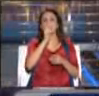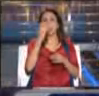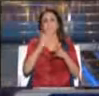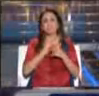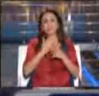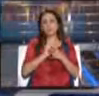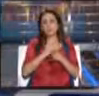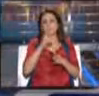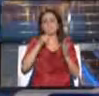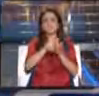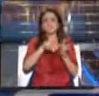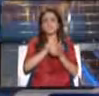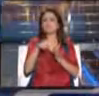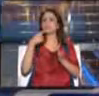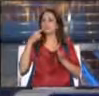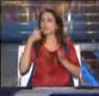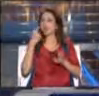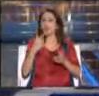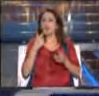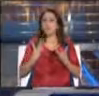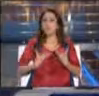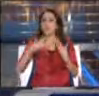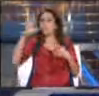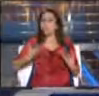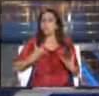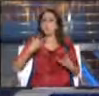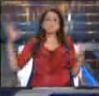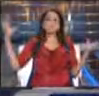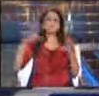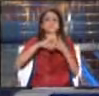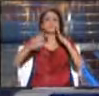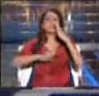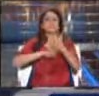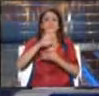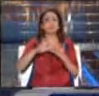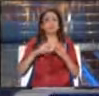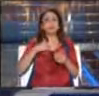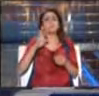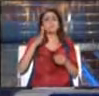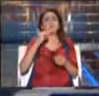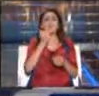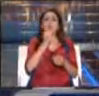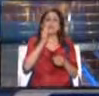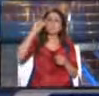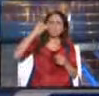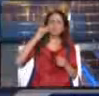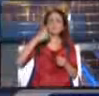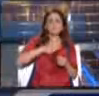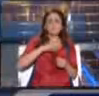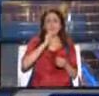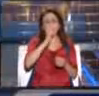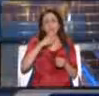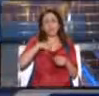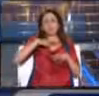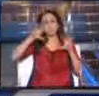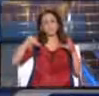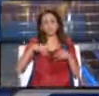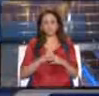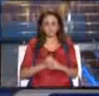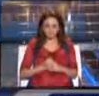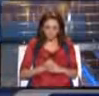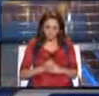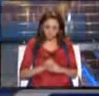الفتنة. اكيد اكيد احنا كاعلاميين مسؤولين عن جزء من هذه الفتنة. طيب كابتن نادر، هل بحث بعض